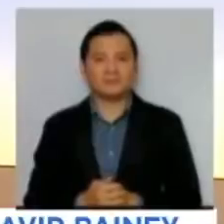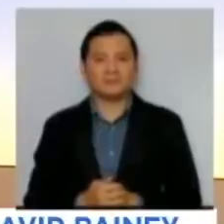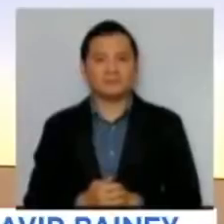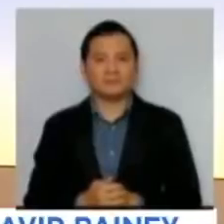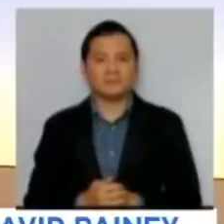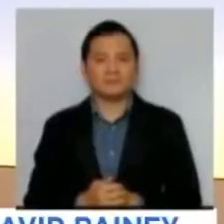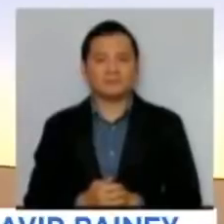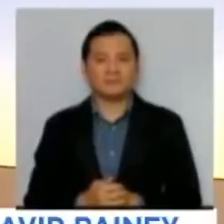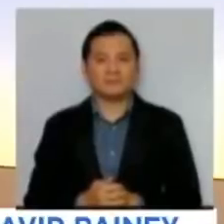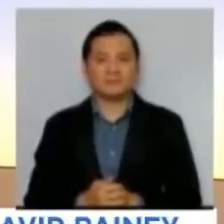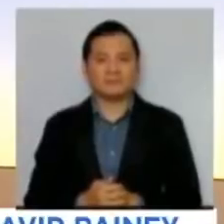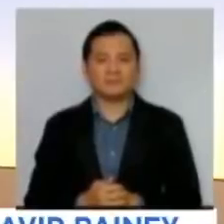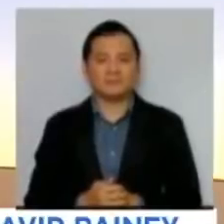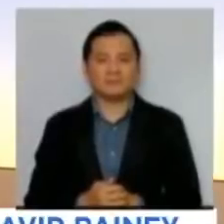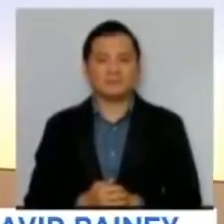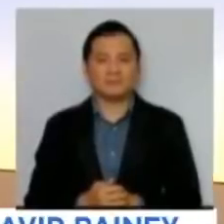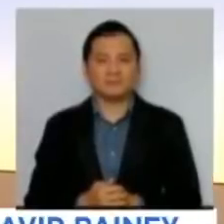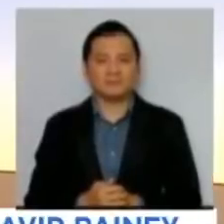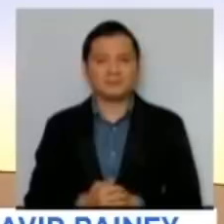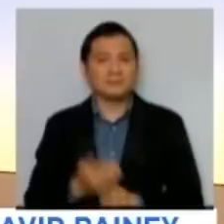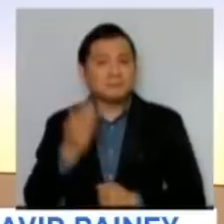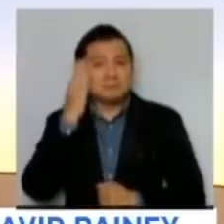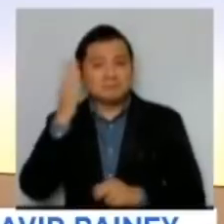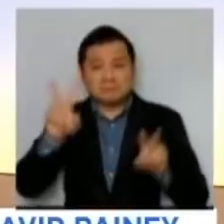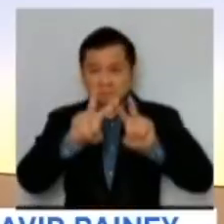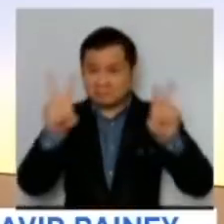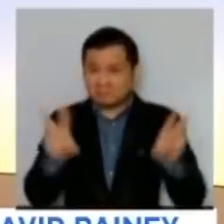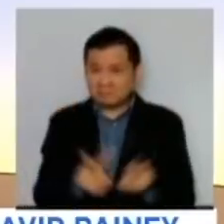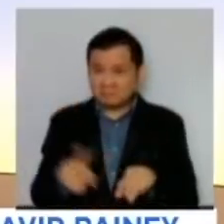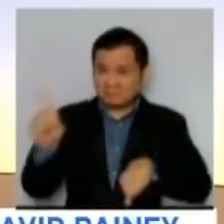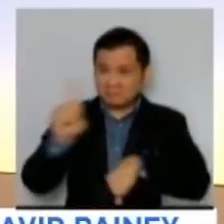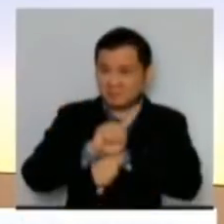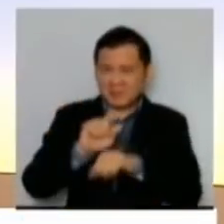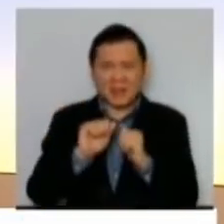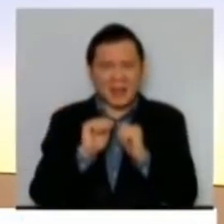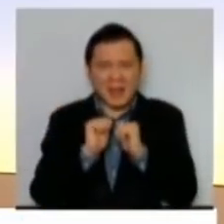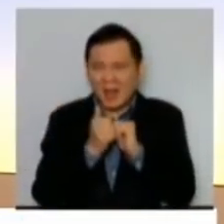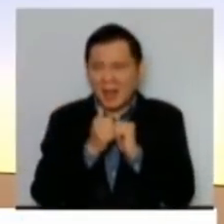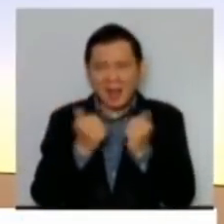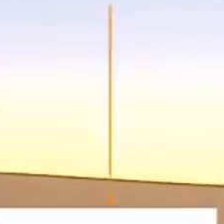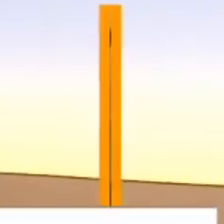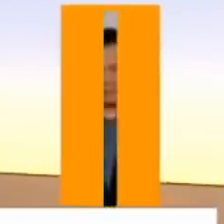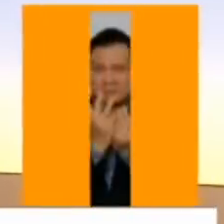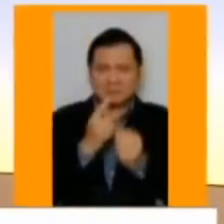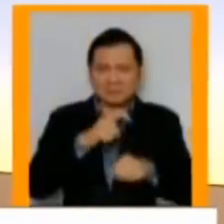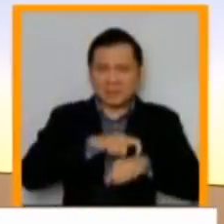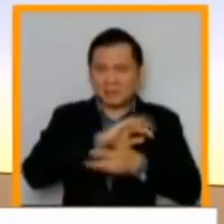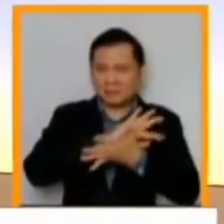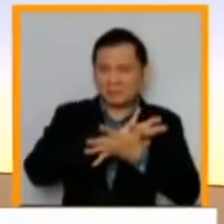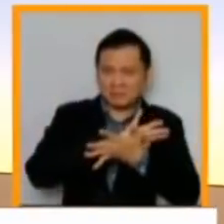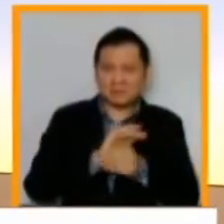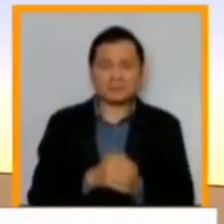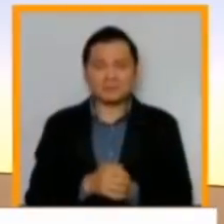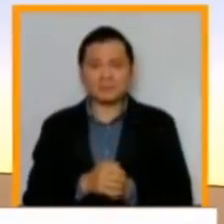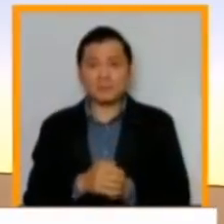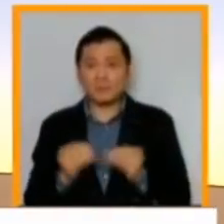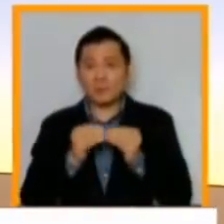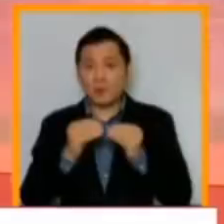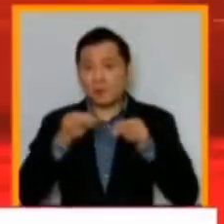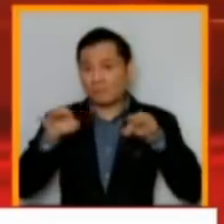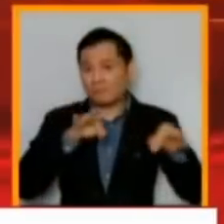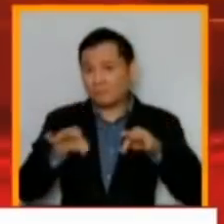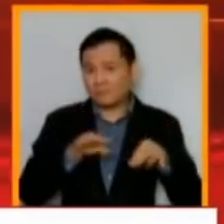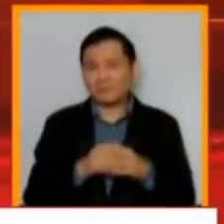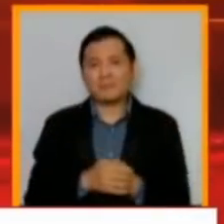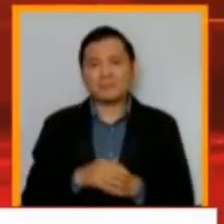Paano nga bang araw ng mga puso ngayong pandemic para sa mga may minamahal at sa wala? Alamin natin mula sa Manila Baywalk, may unang balita